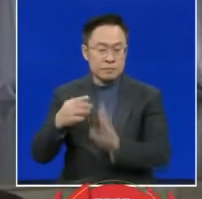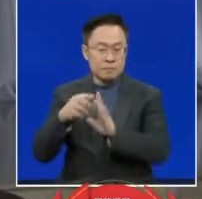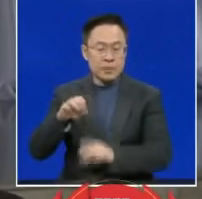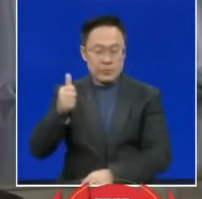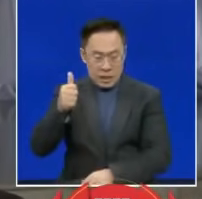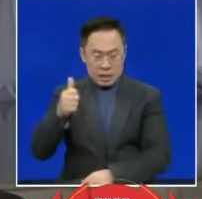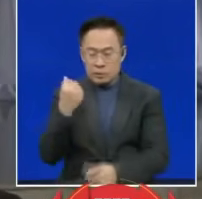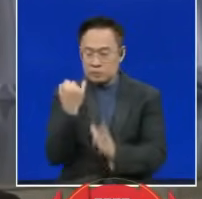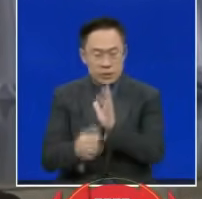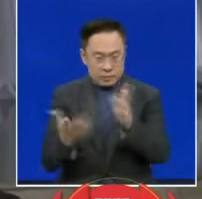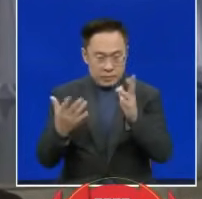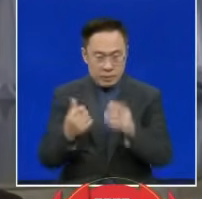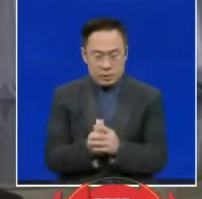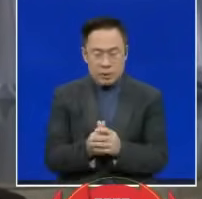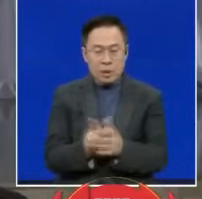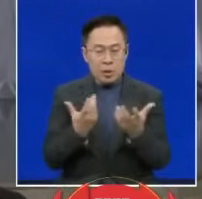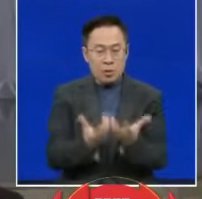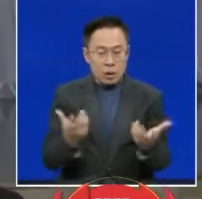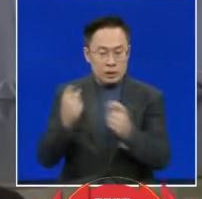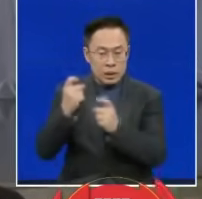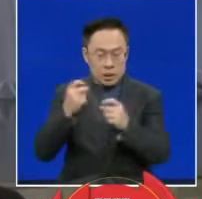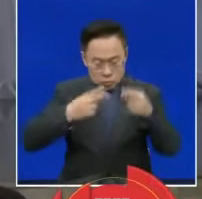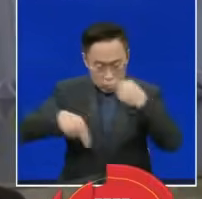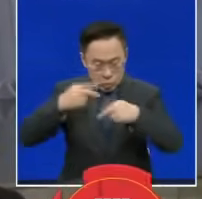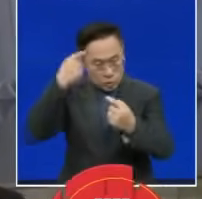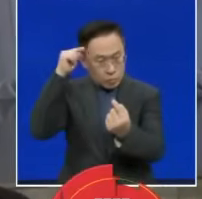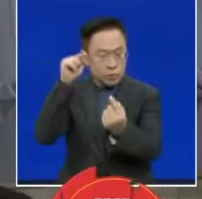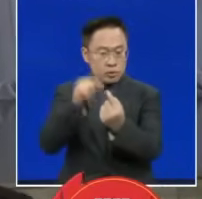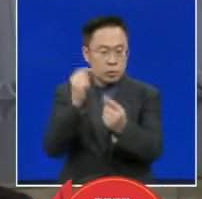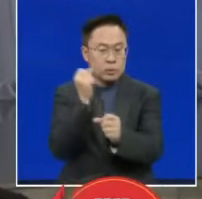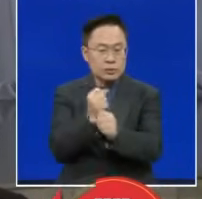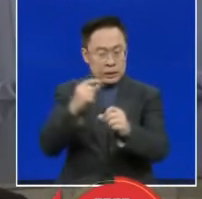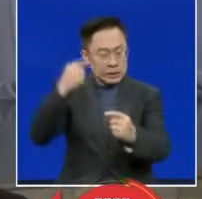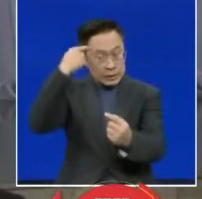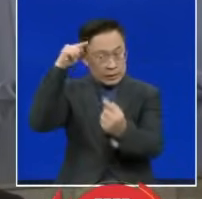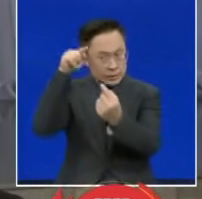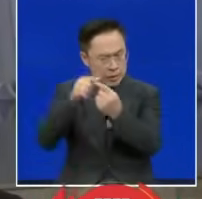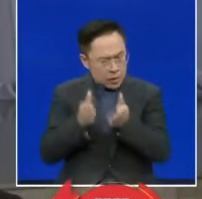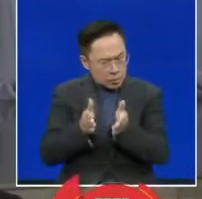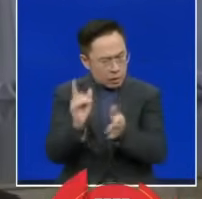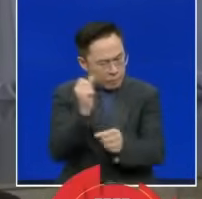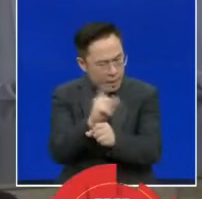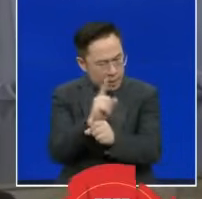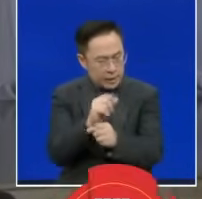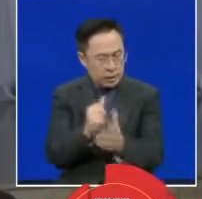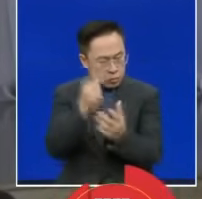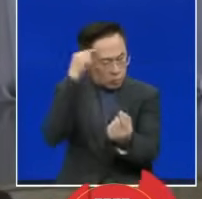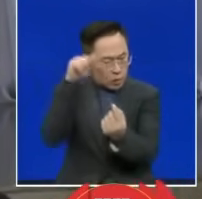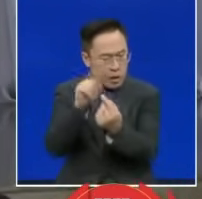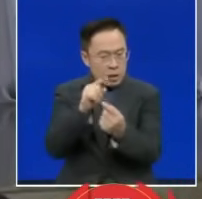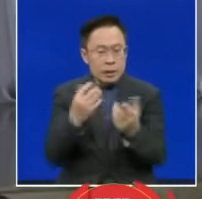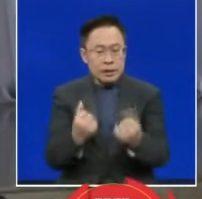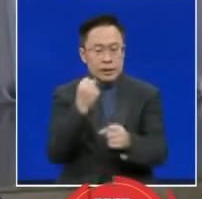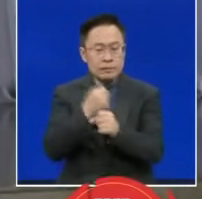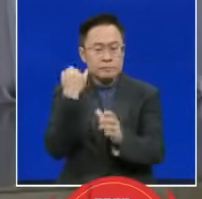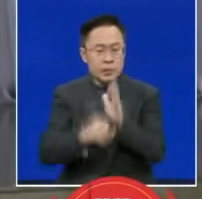นั้นการดำเนินการต่างๆในเรื่องมีวัตถุอันตรายเนี่ยมันต้องดูเจตนาของเขาก่อนนะครับตอนนี้ก็มีการแจ้งข้อหาในเรื่องผิดพรบ